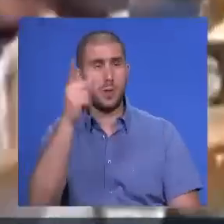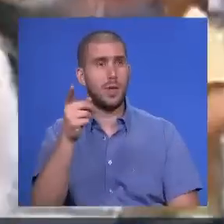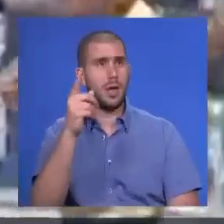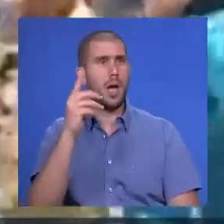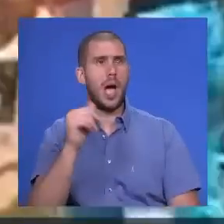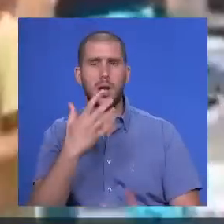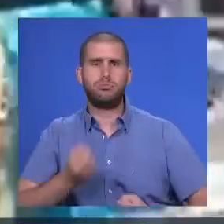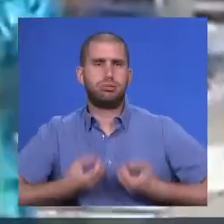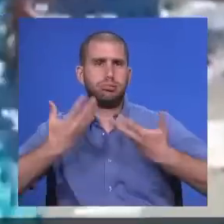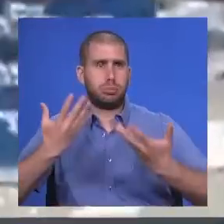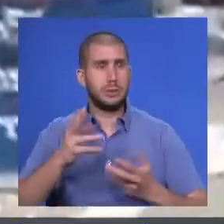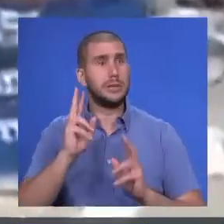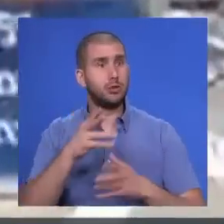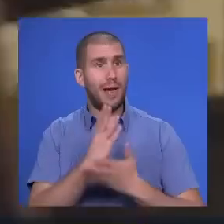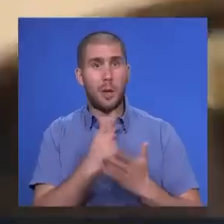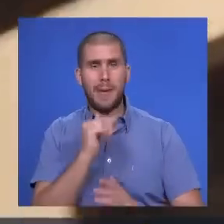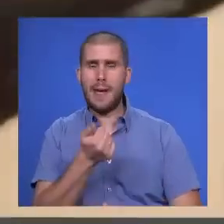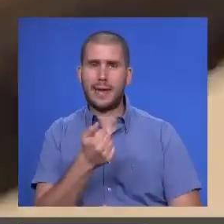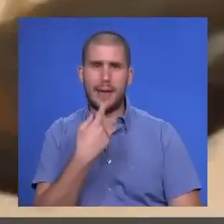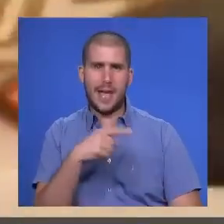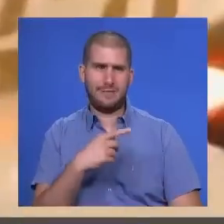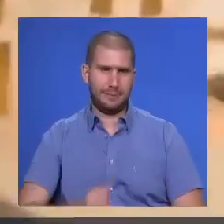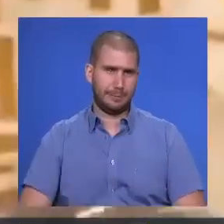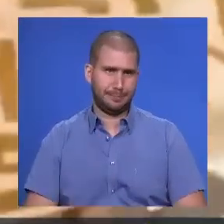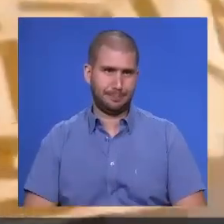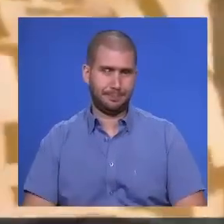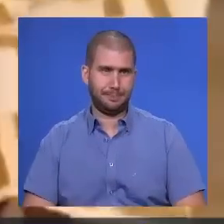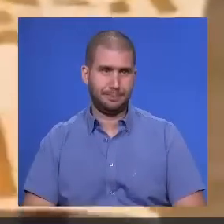ביותר, יש שיומרו, הבוטה ביותר.